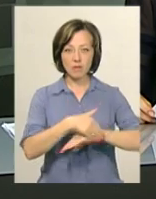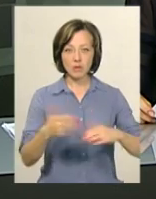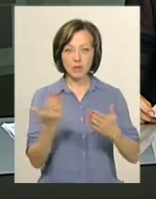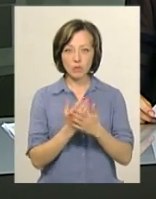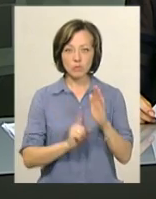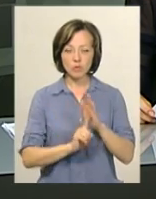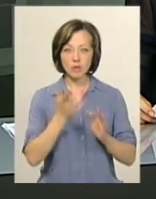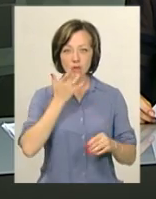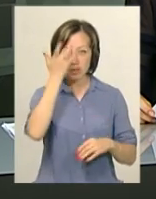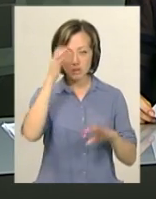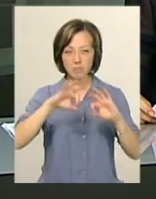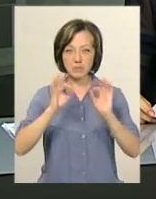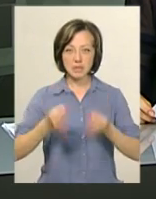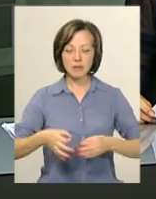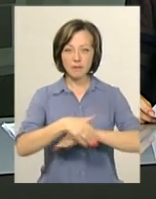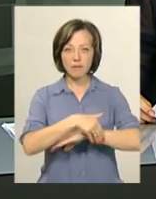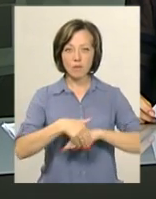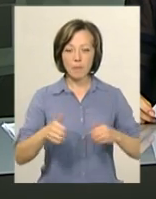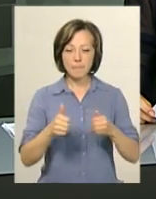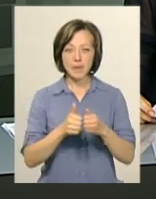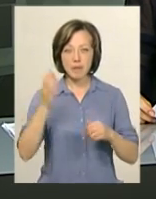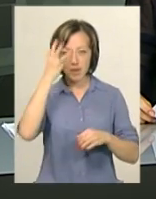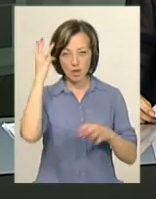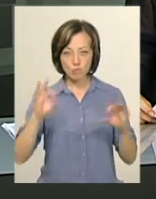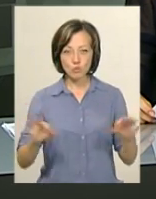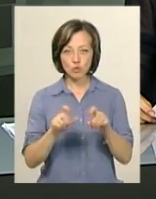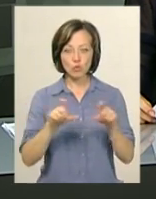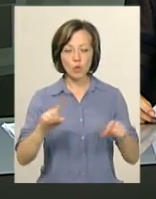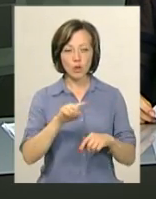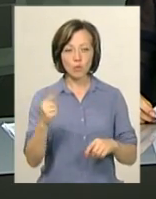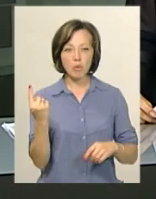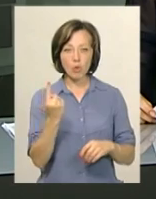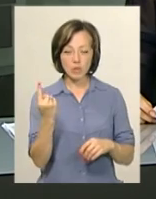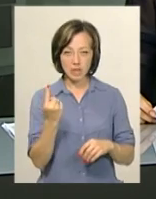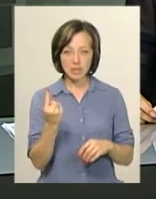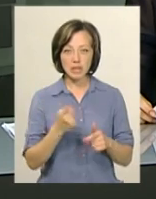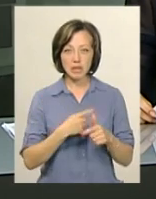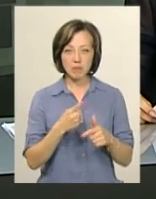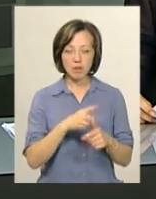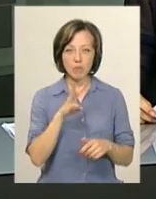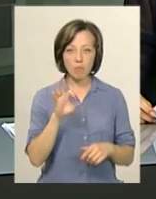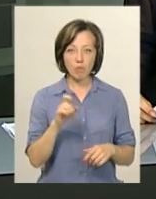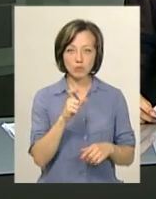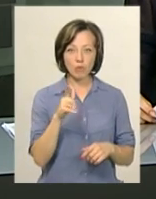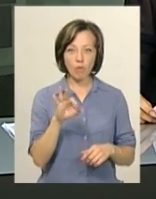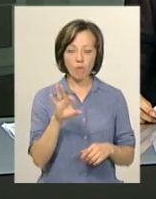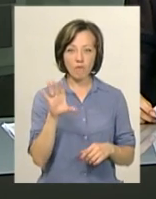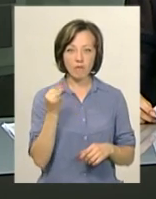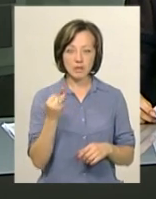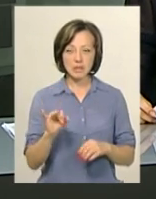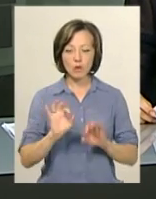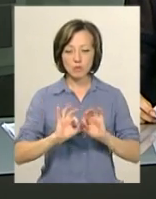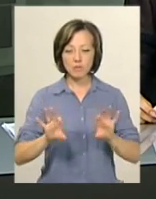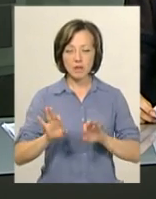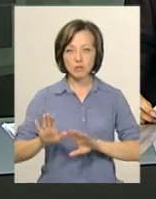започатковують цього літа у мистецькому дворику, що діє при Хмельницькій музичній школі номер 1 імені Миколи Мозгового. Як розповіла